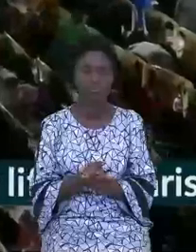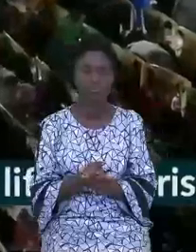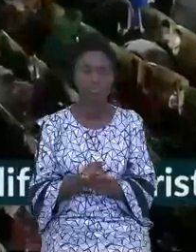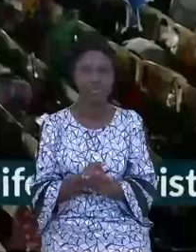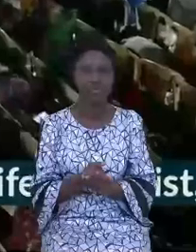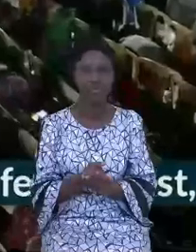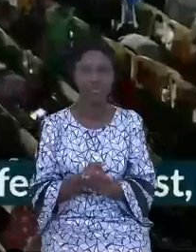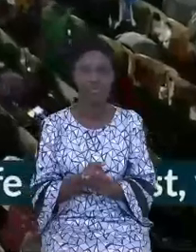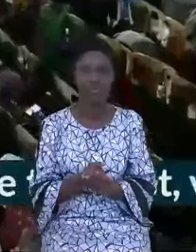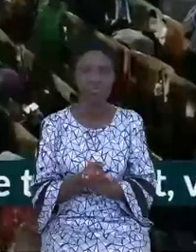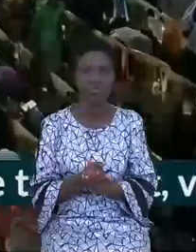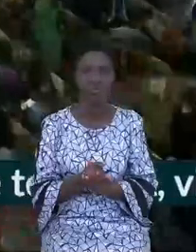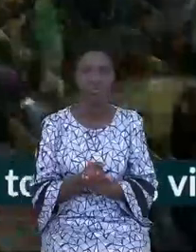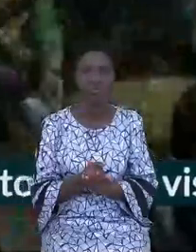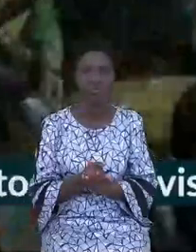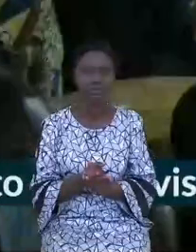Faisons-le rapidement.